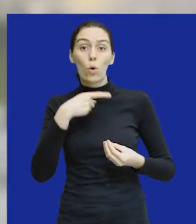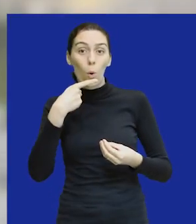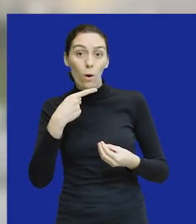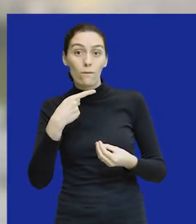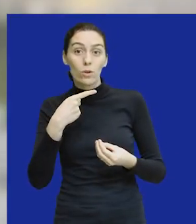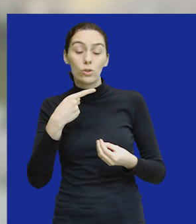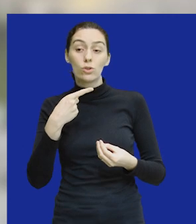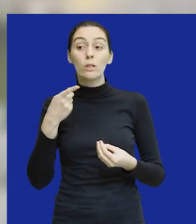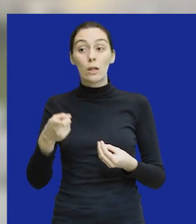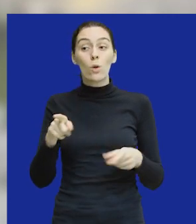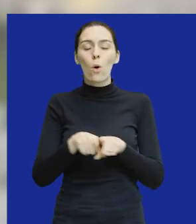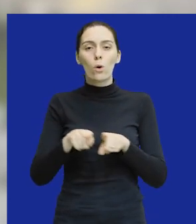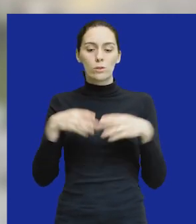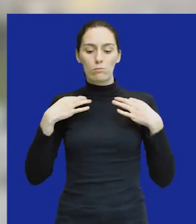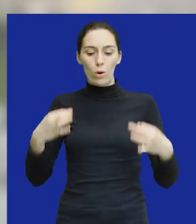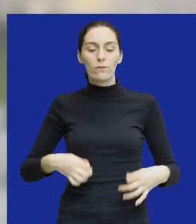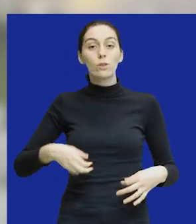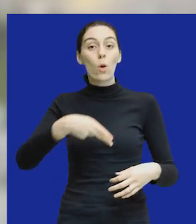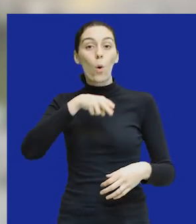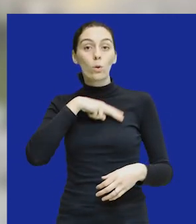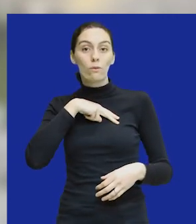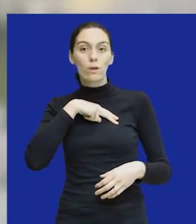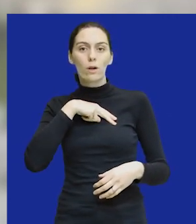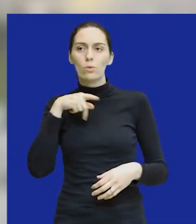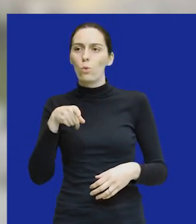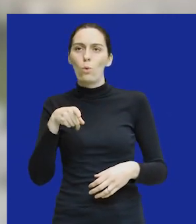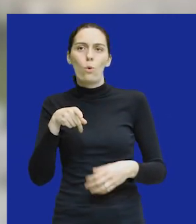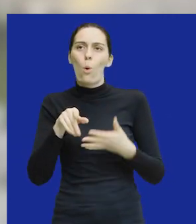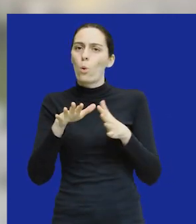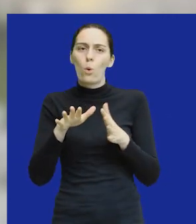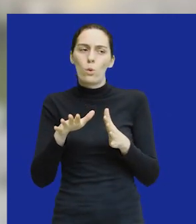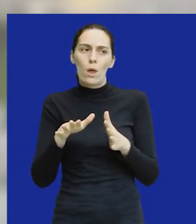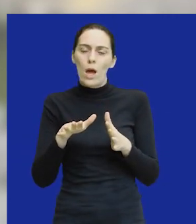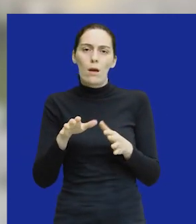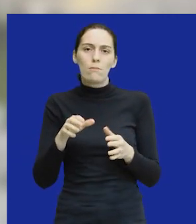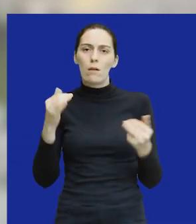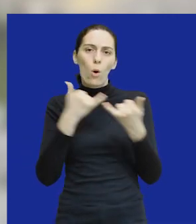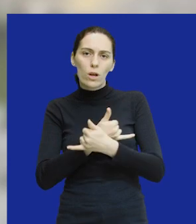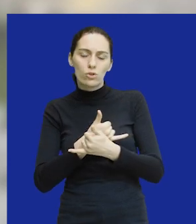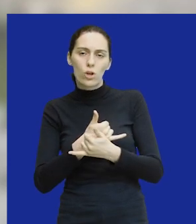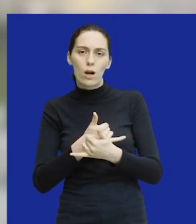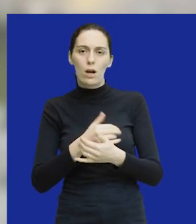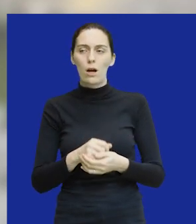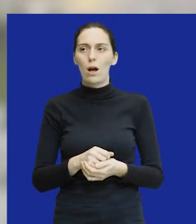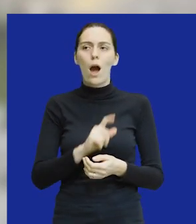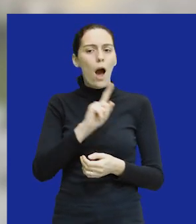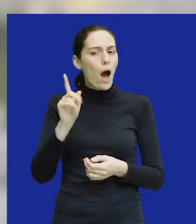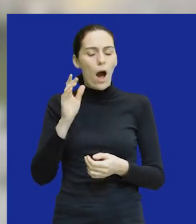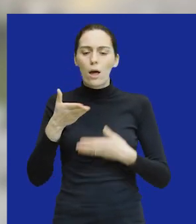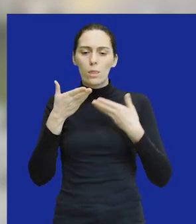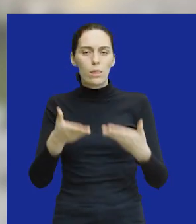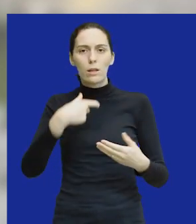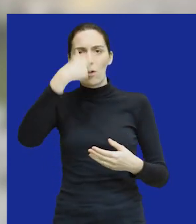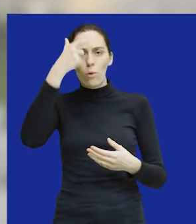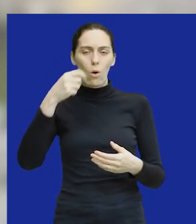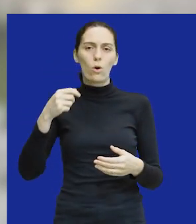za što si profesionalno odgovoran, tu mora biti nulta tolerancija na pogreške, a ne do Bog